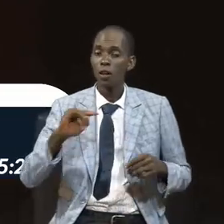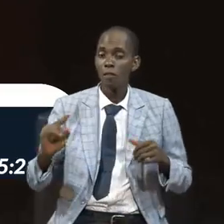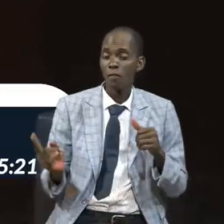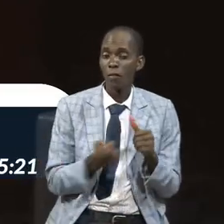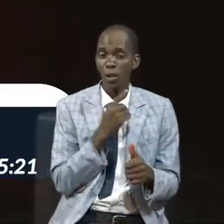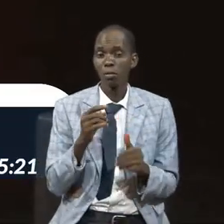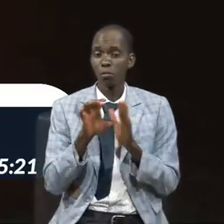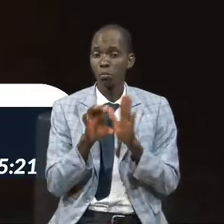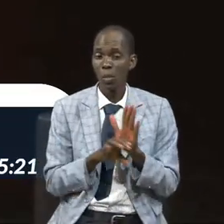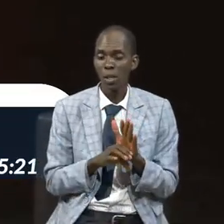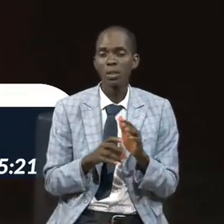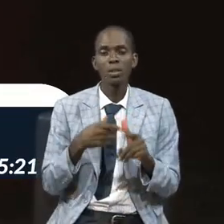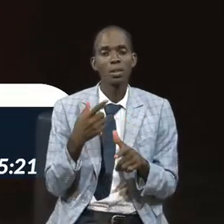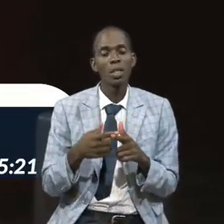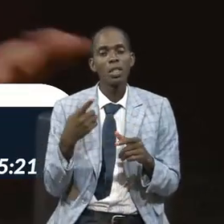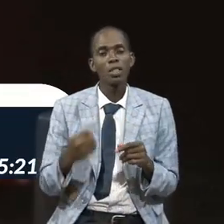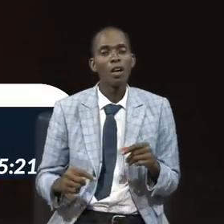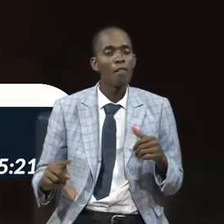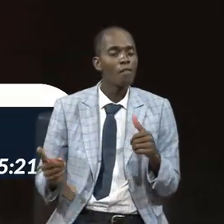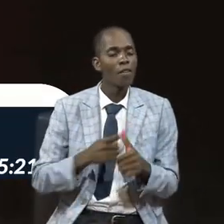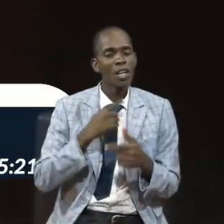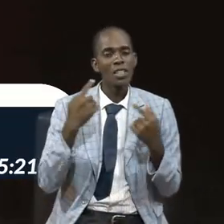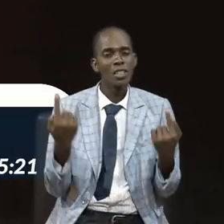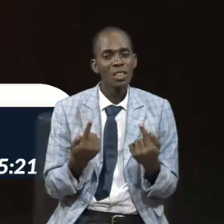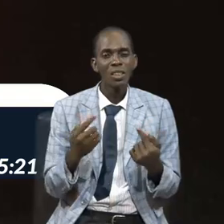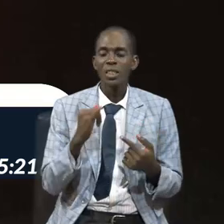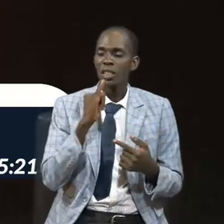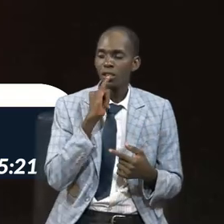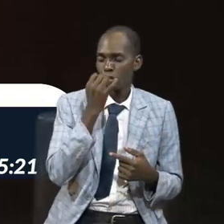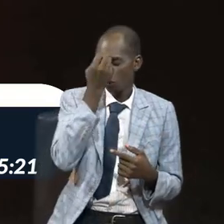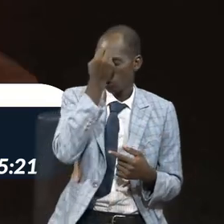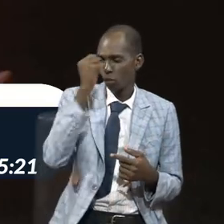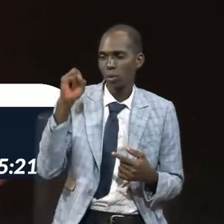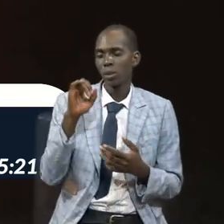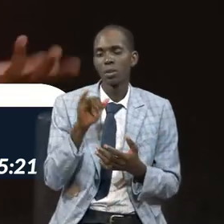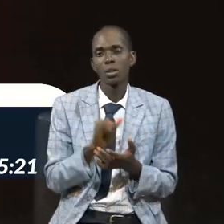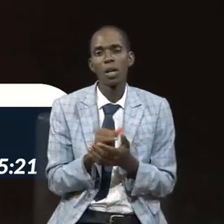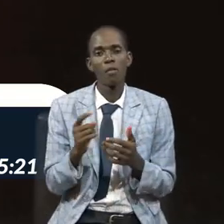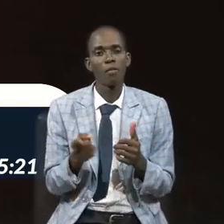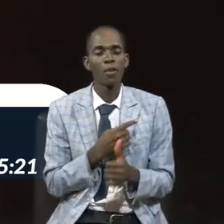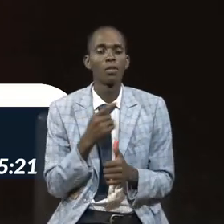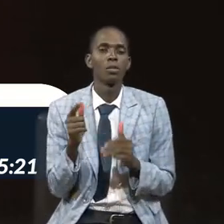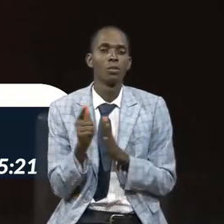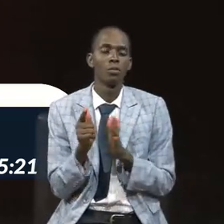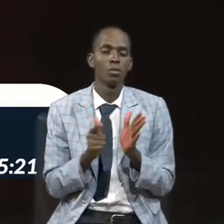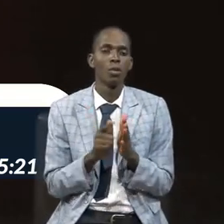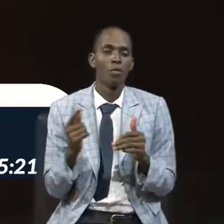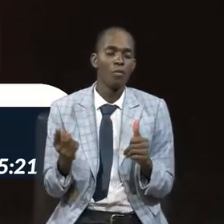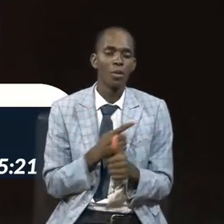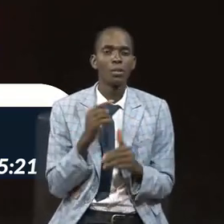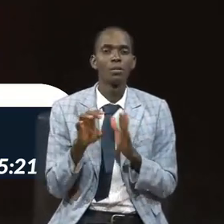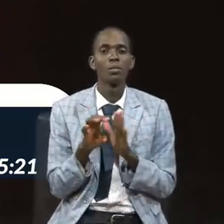péché, c'est désobéir à cela, c'est transgresser cela. Si cela est le plus